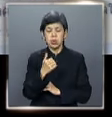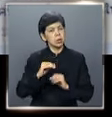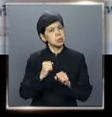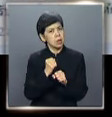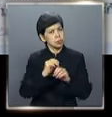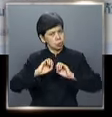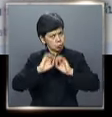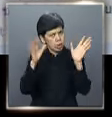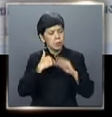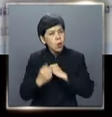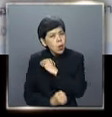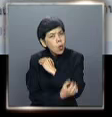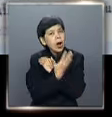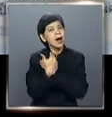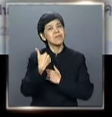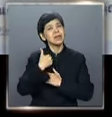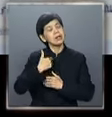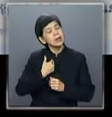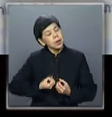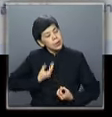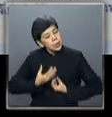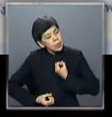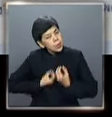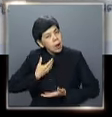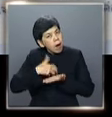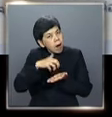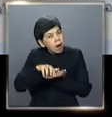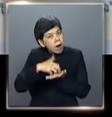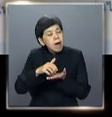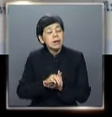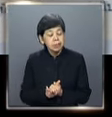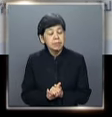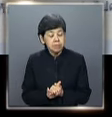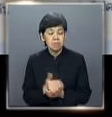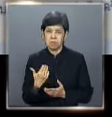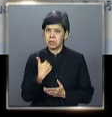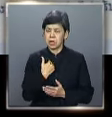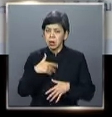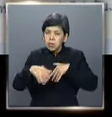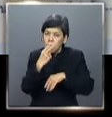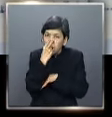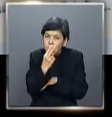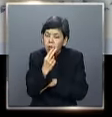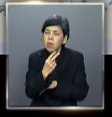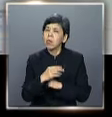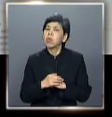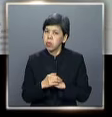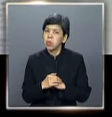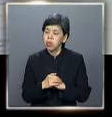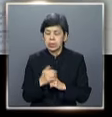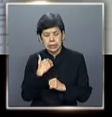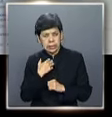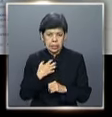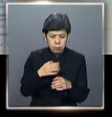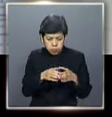ชาติและเปิดโอกาสให้น้องๆได้ถ่ายทอดเรื่องราวของตนเองอีกทั้งยังทำให้ผู้ชมได้สัมผัสถึงความตั้ง